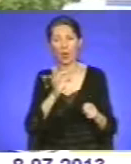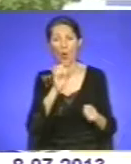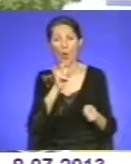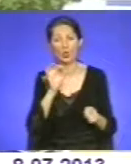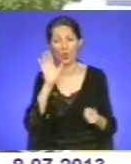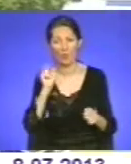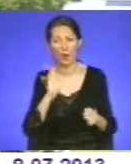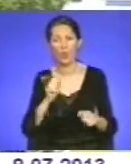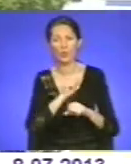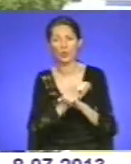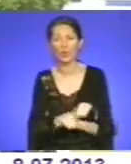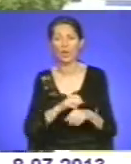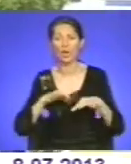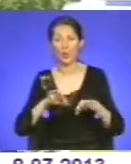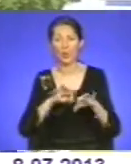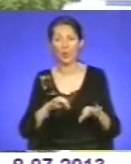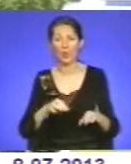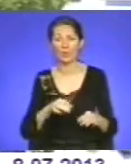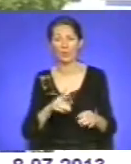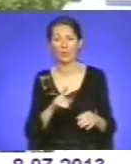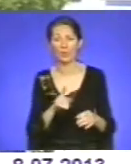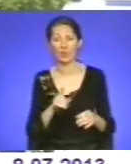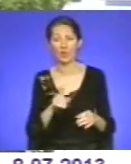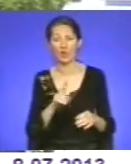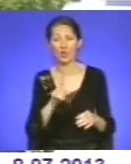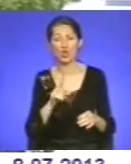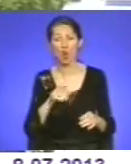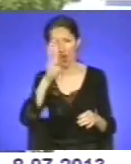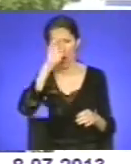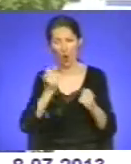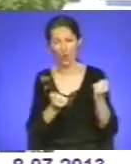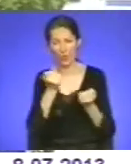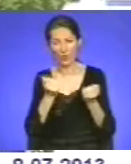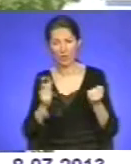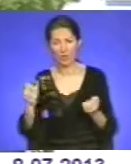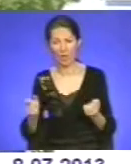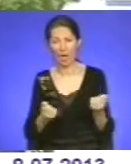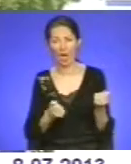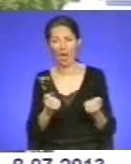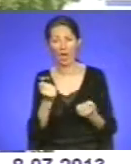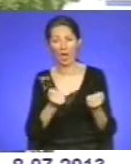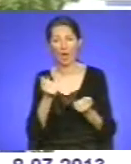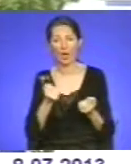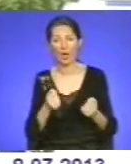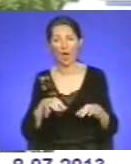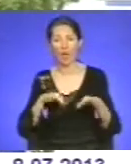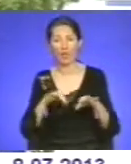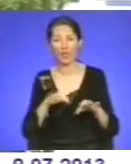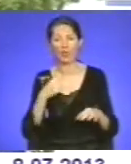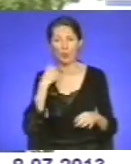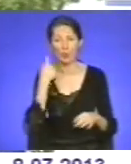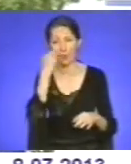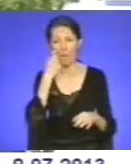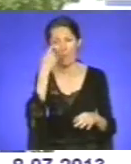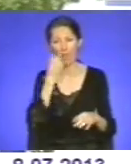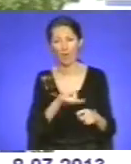зупинений автомобіль за підозрою, що водій керує даним транспортним засобом в стані алкогольного сп'яніння.